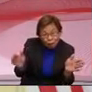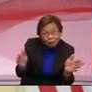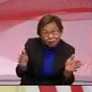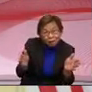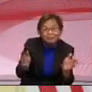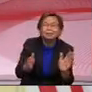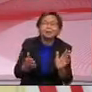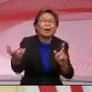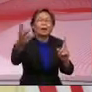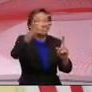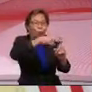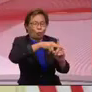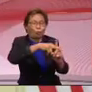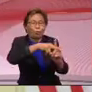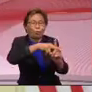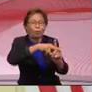daripada